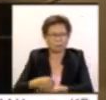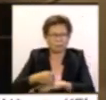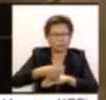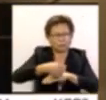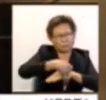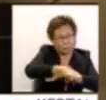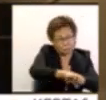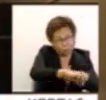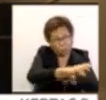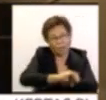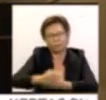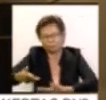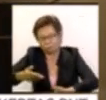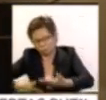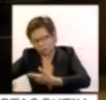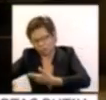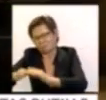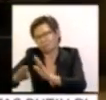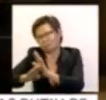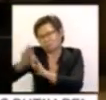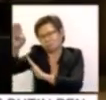trade.